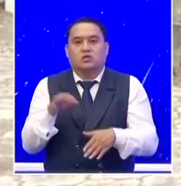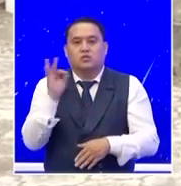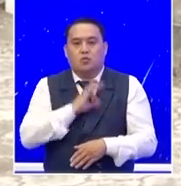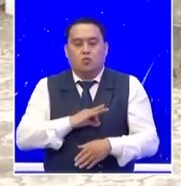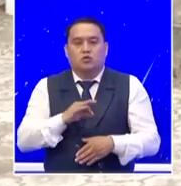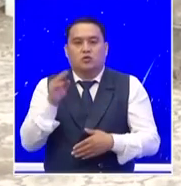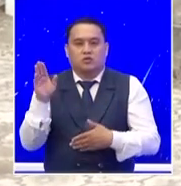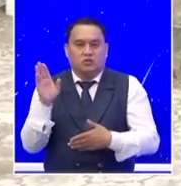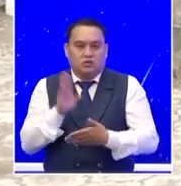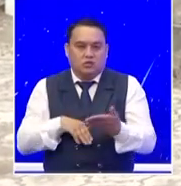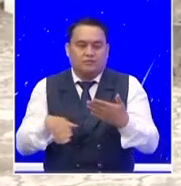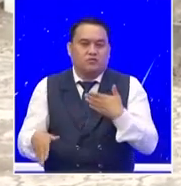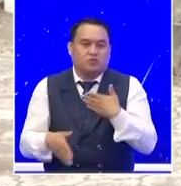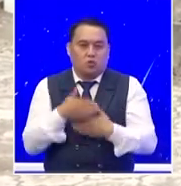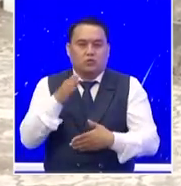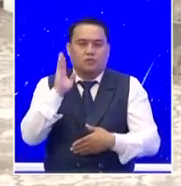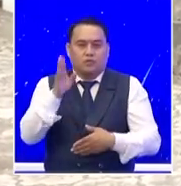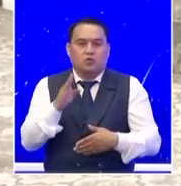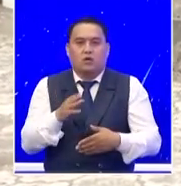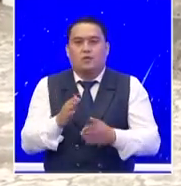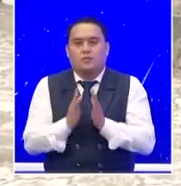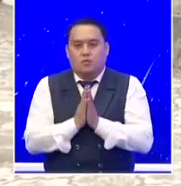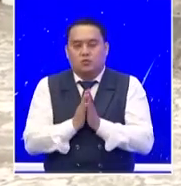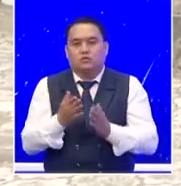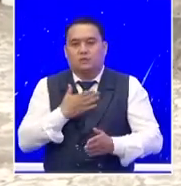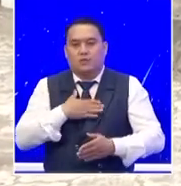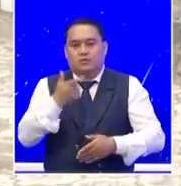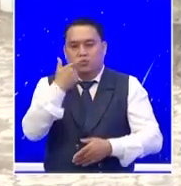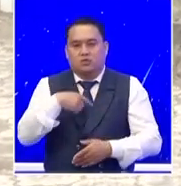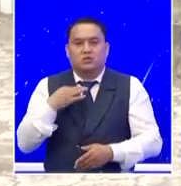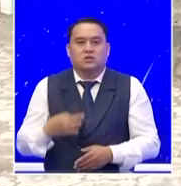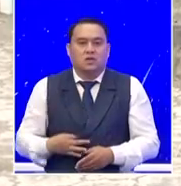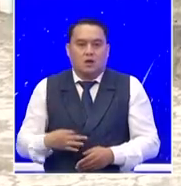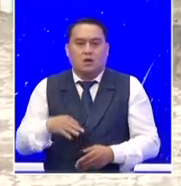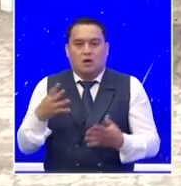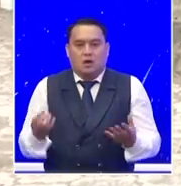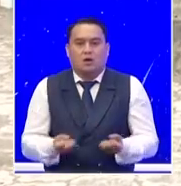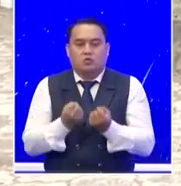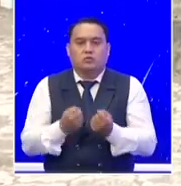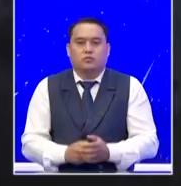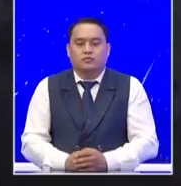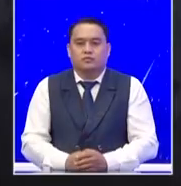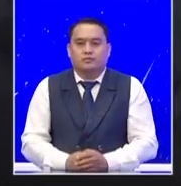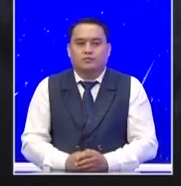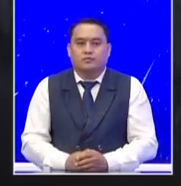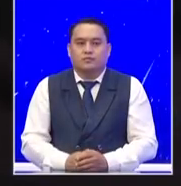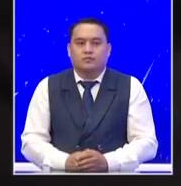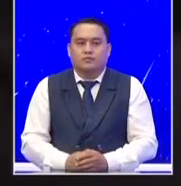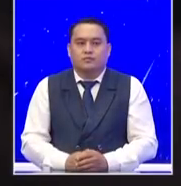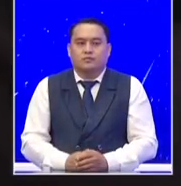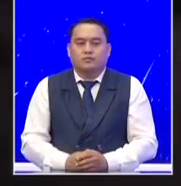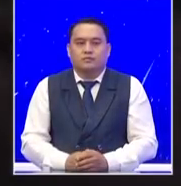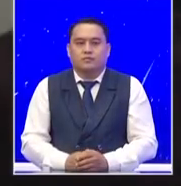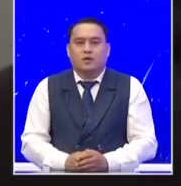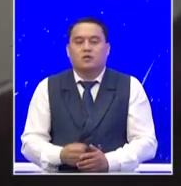предприняты меры, согласно закону. Сейчас мы всей семьей молимся за здоровье моего сына. Надеюсь, с ним все будет хорошо. В настоящее